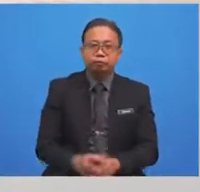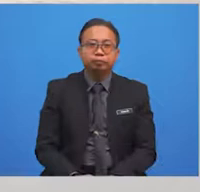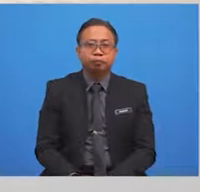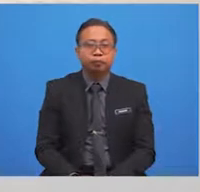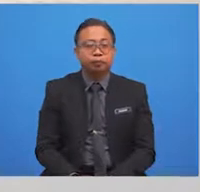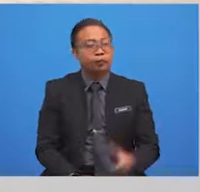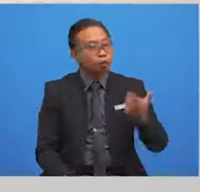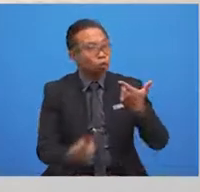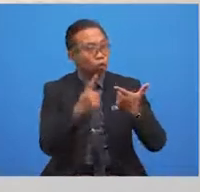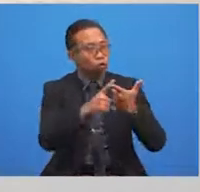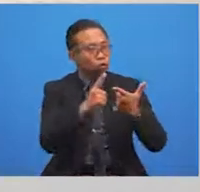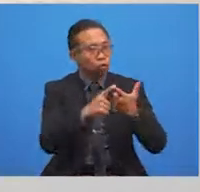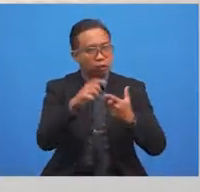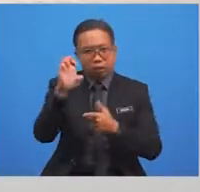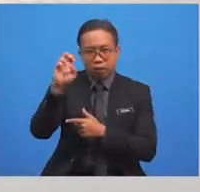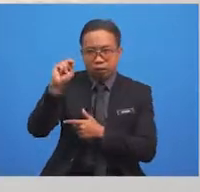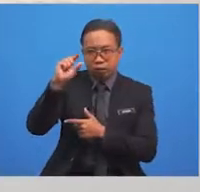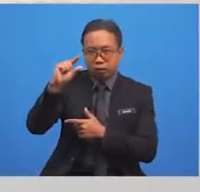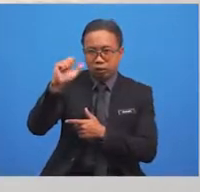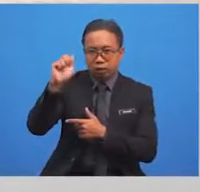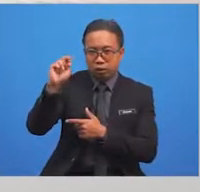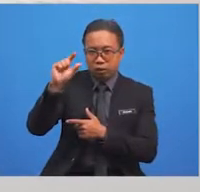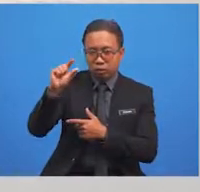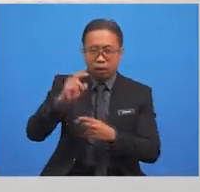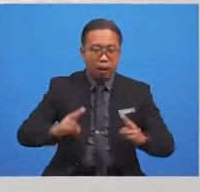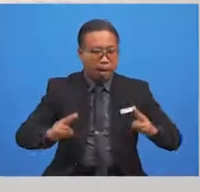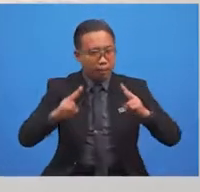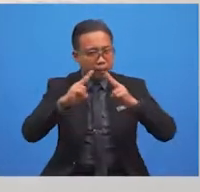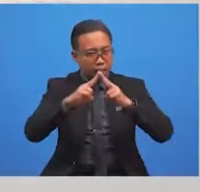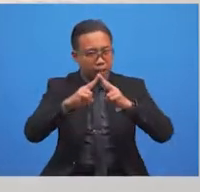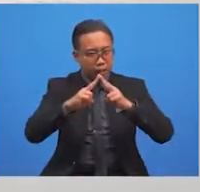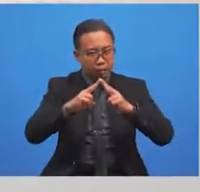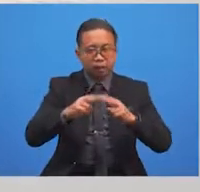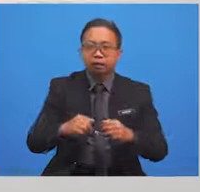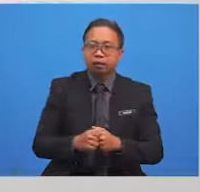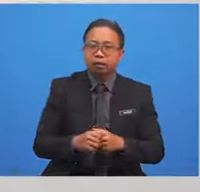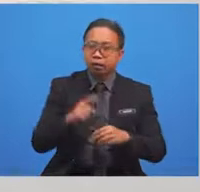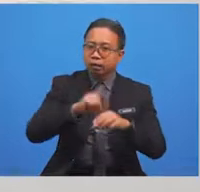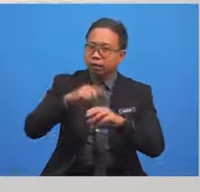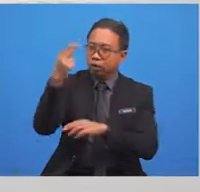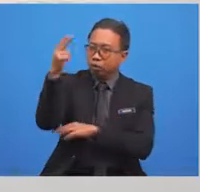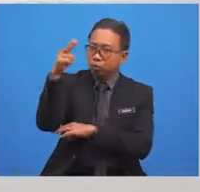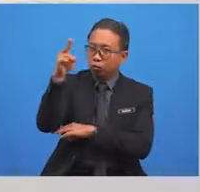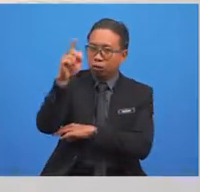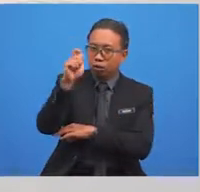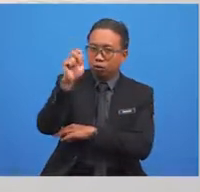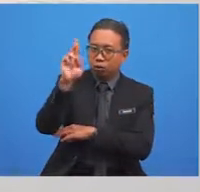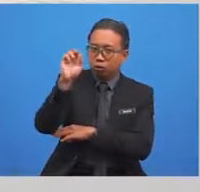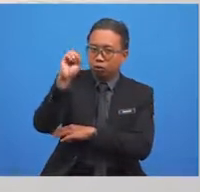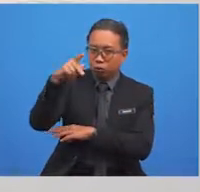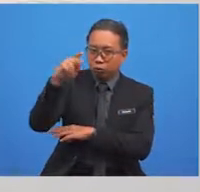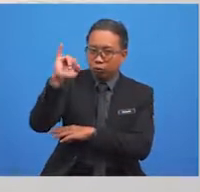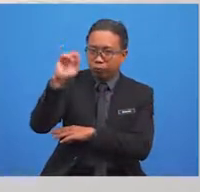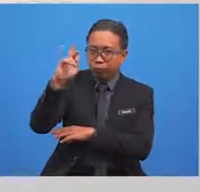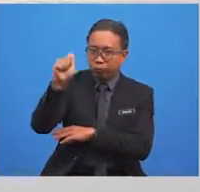Yang kedua ialah enggang. Habitat untuk enggang ini adalah di hutan tropika